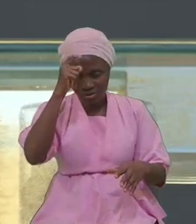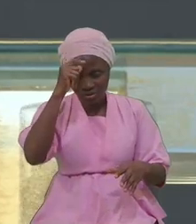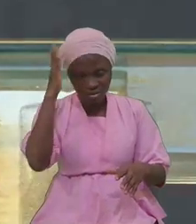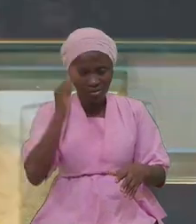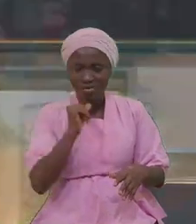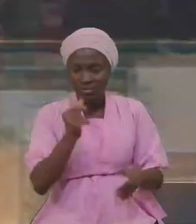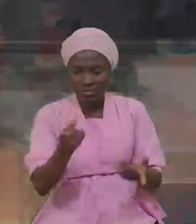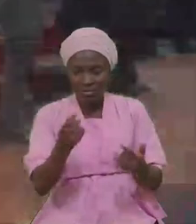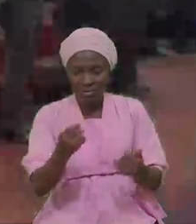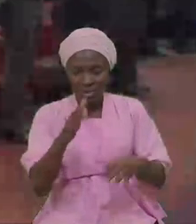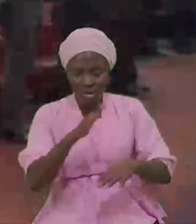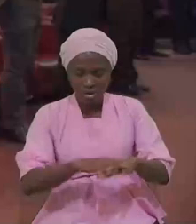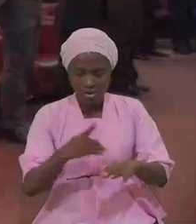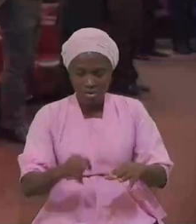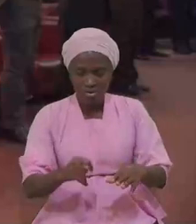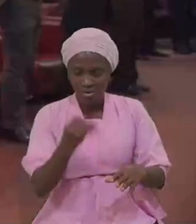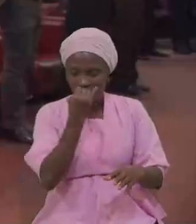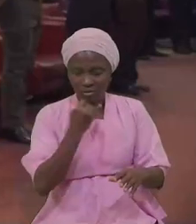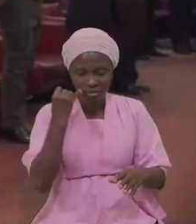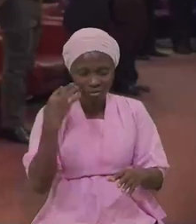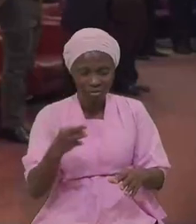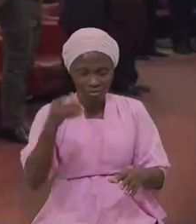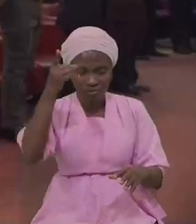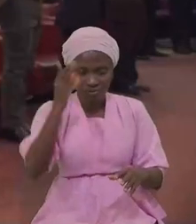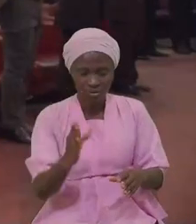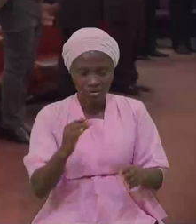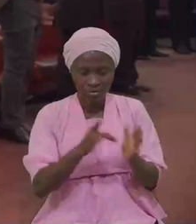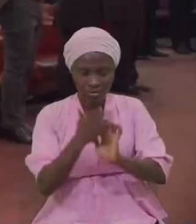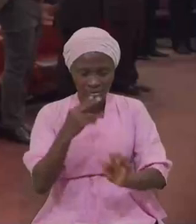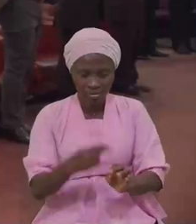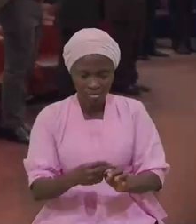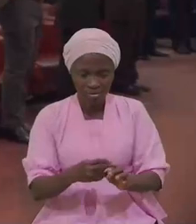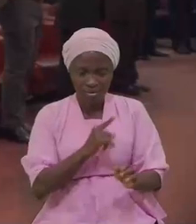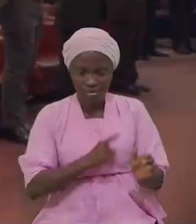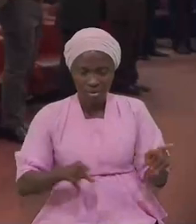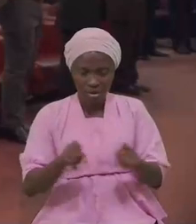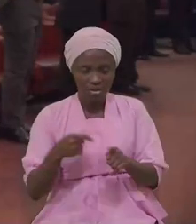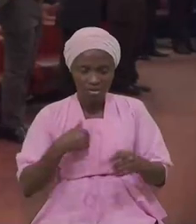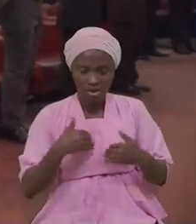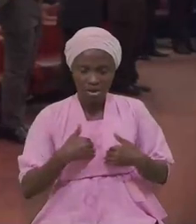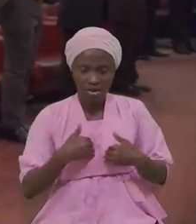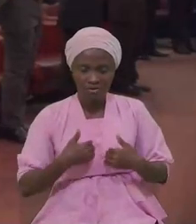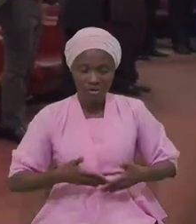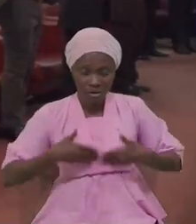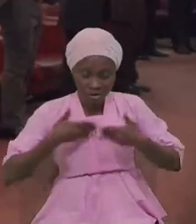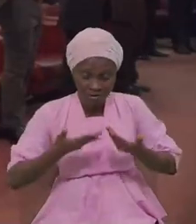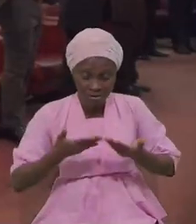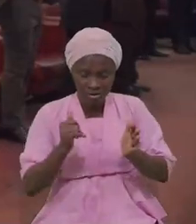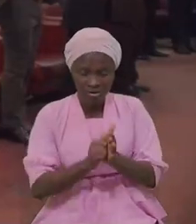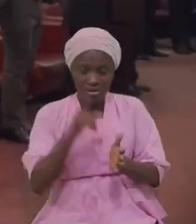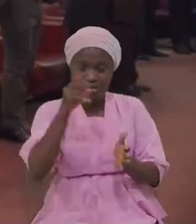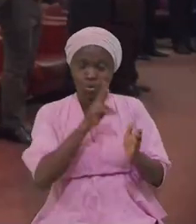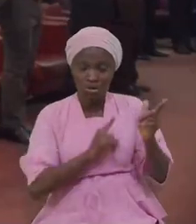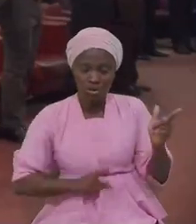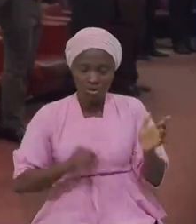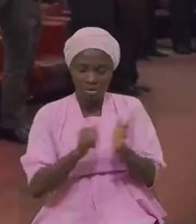ne seront plus sur l'Israël de Dieu. C'est Seigneur, comme tu as dit que c'est toi qui es l'Éternel qui nous guérit, que tu guérisses tout le